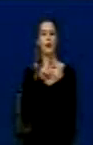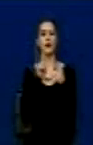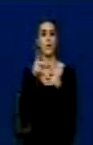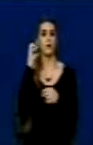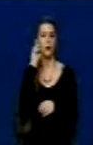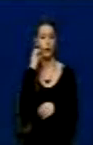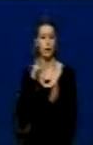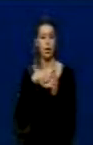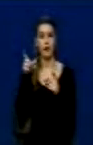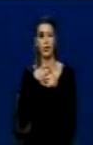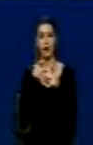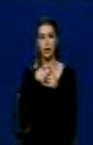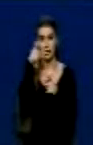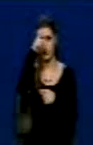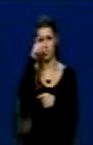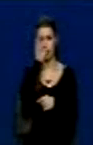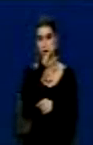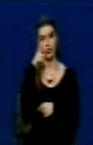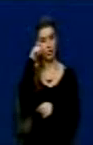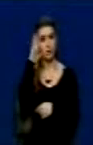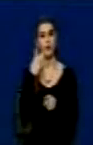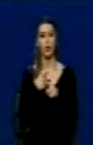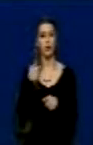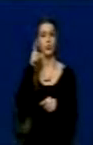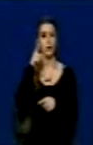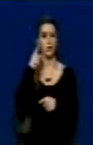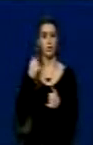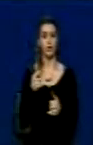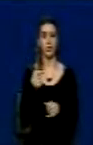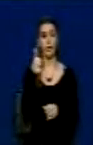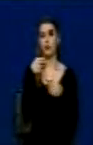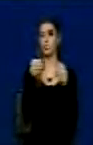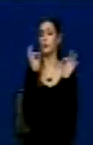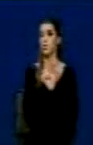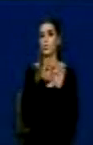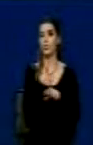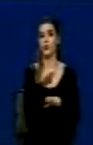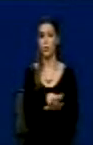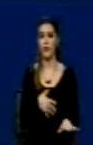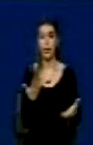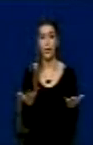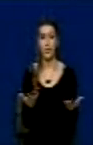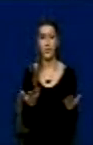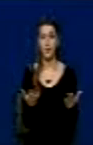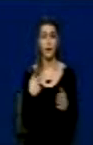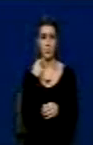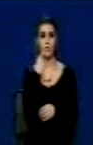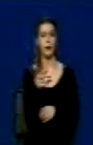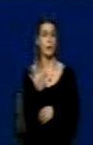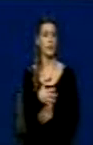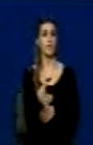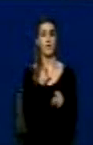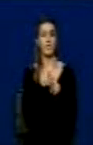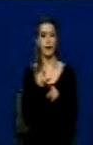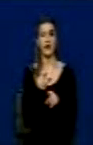me Dačićin, edhe kryeministri nuk ka bërë asnjë raportim në kuvend. Nuk mund të themi pra që kuvendi,